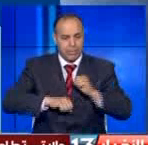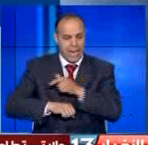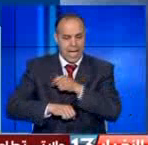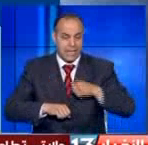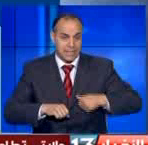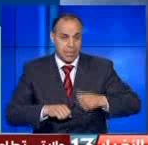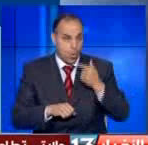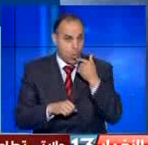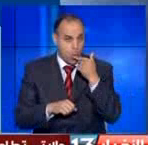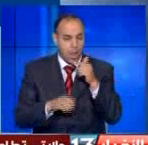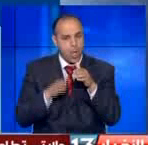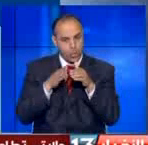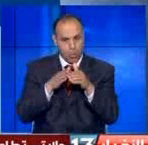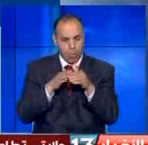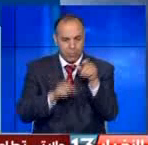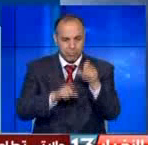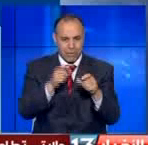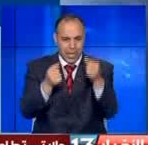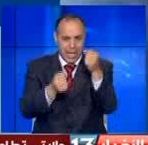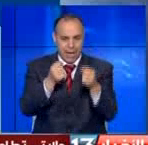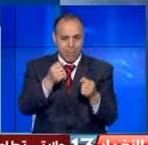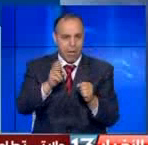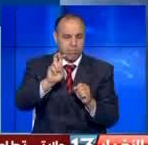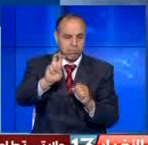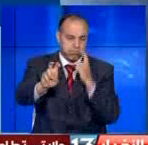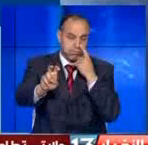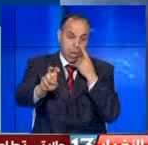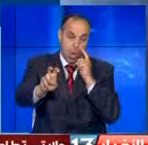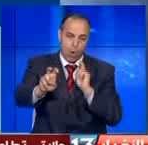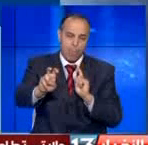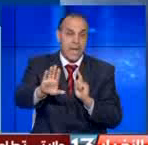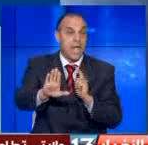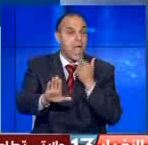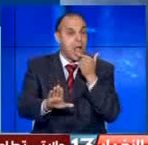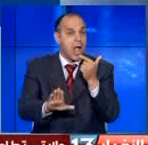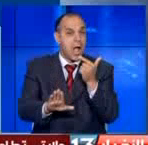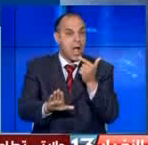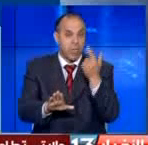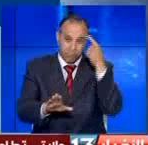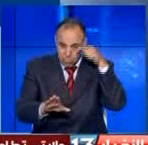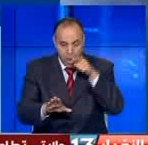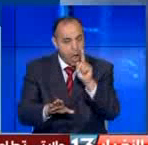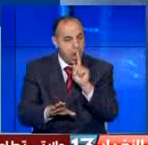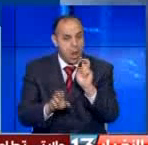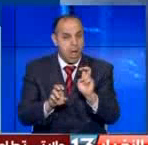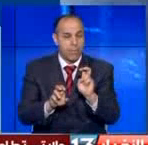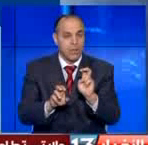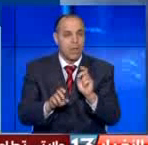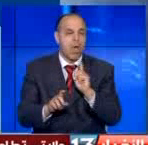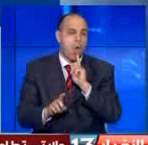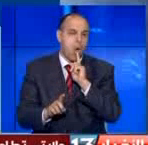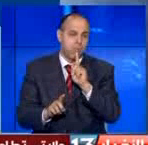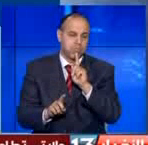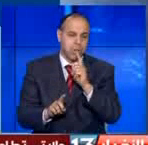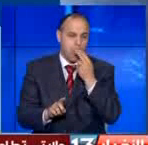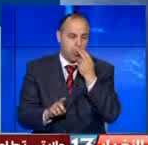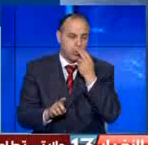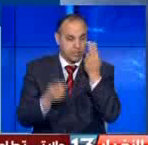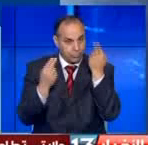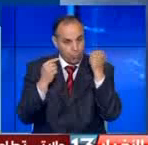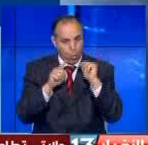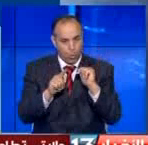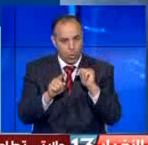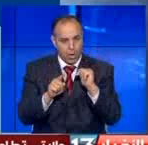للحرس الوطني طلبت من مستعملي الطريق ملازمة الحذر وعدم المجازفة والامتثال إلى إشارات